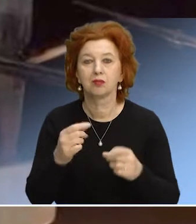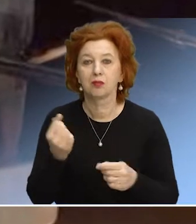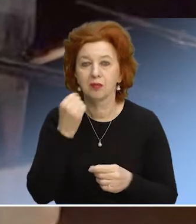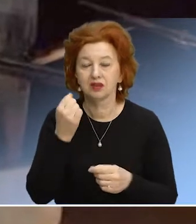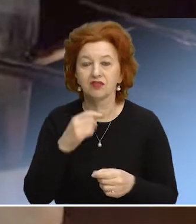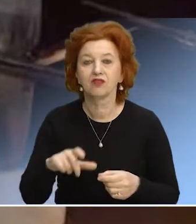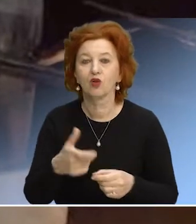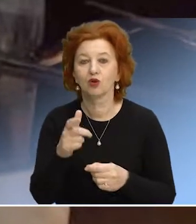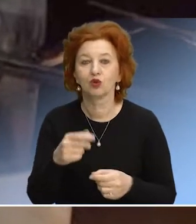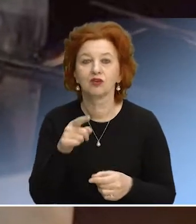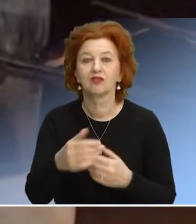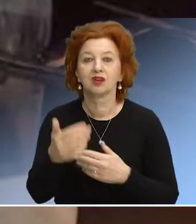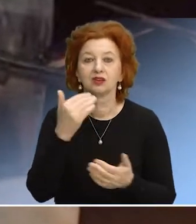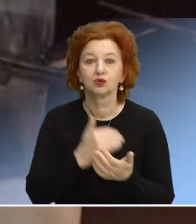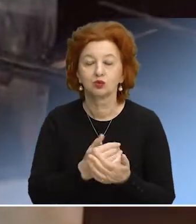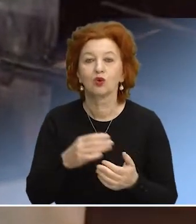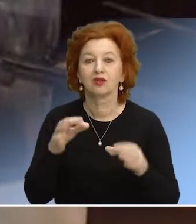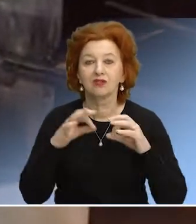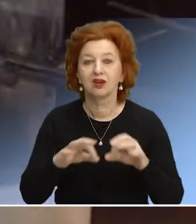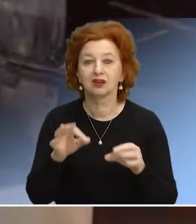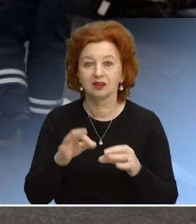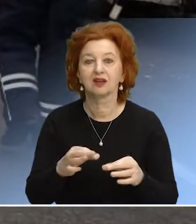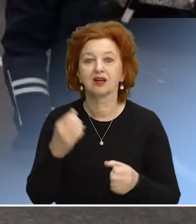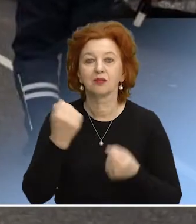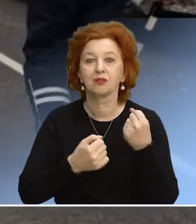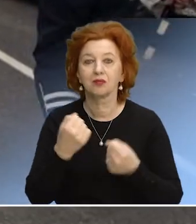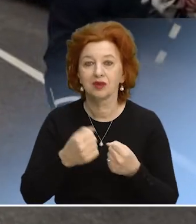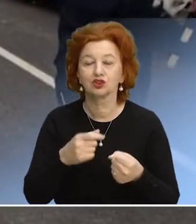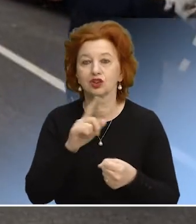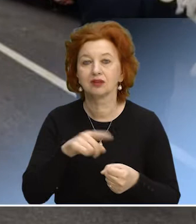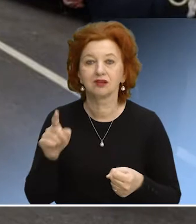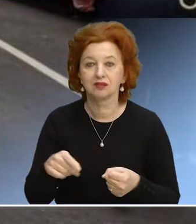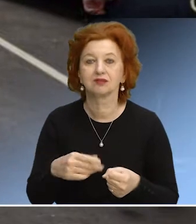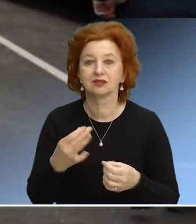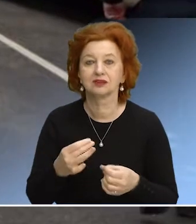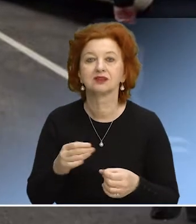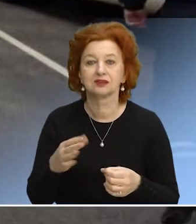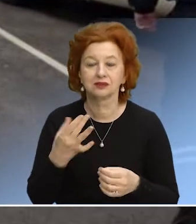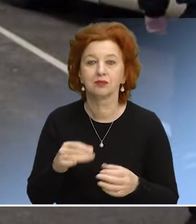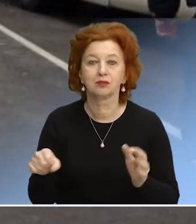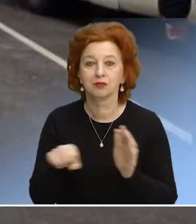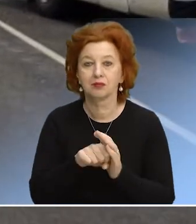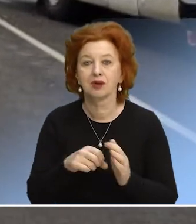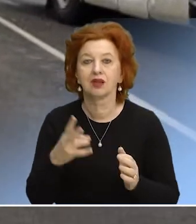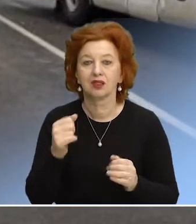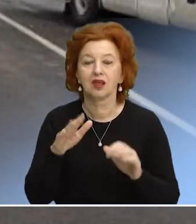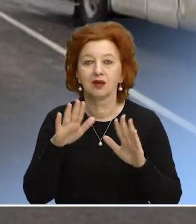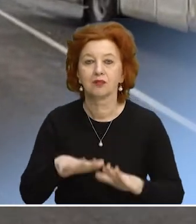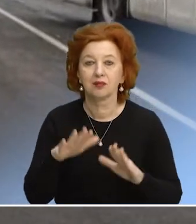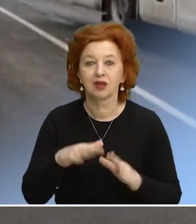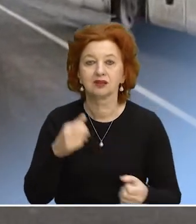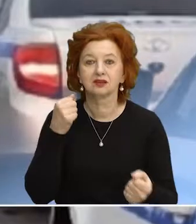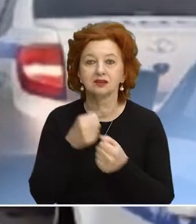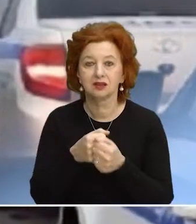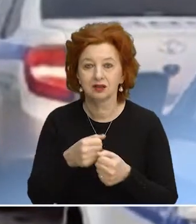маршруту Москва-Волгодонск. В результате дорожно-транспортного происшествия водитель и пассажир легкового автомобиля Volkswagen Passat скончались